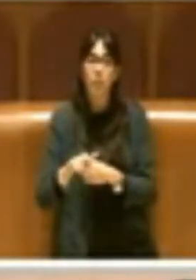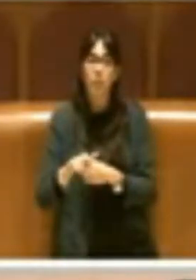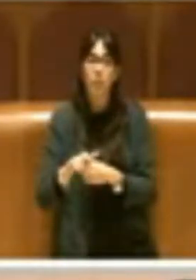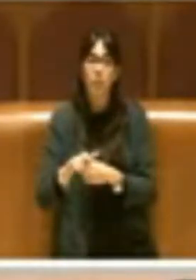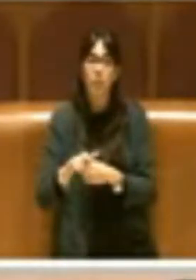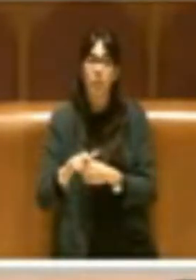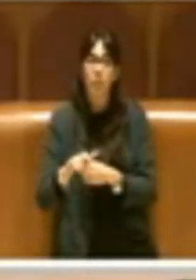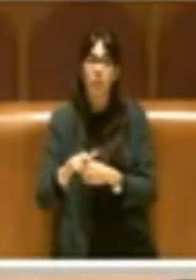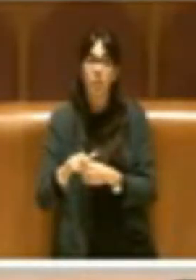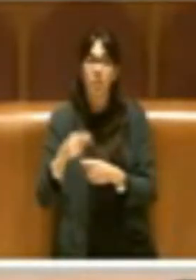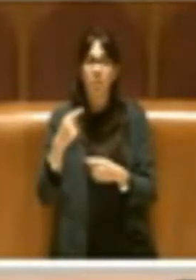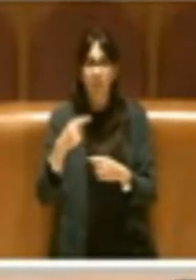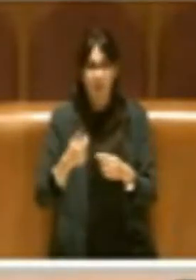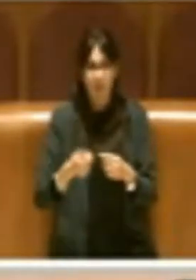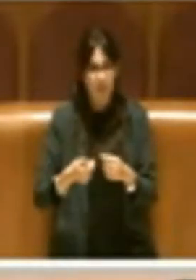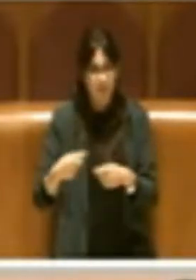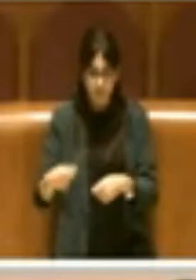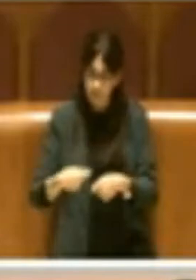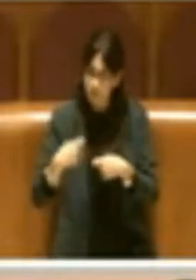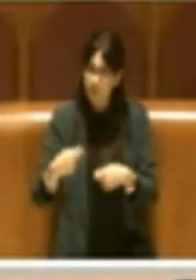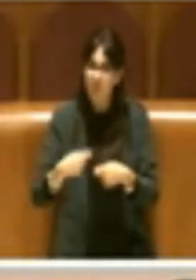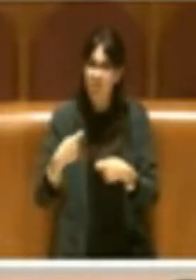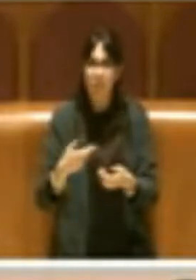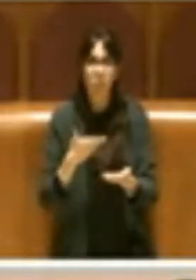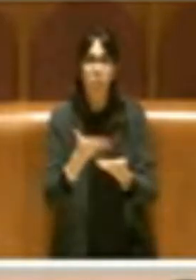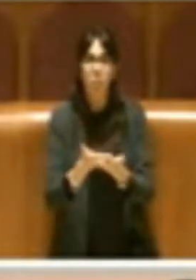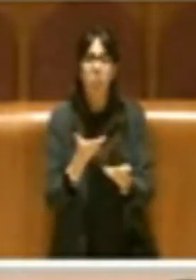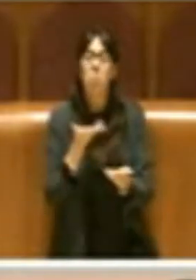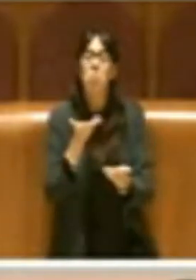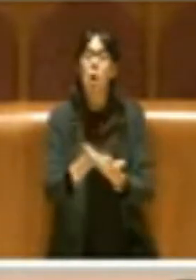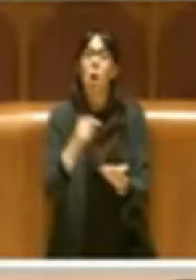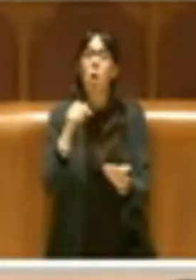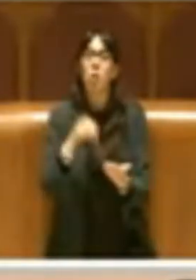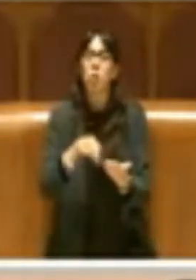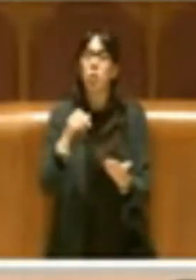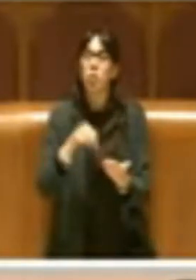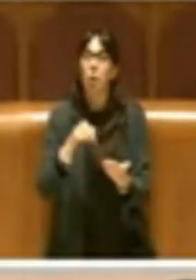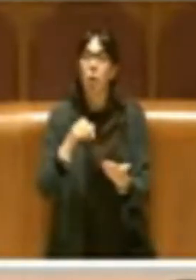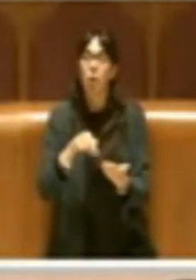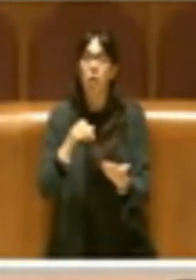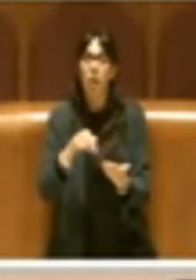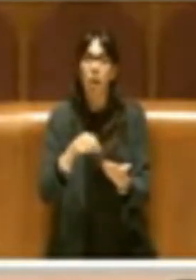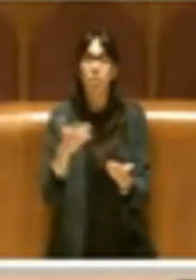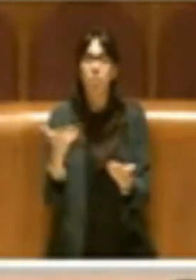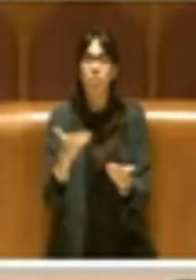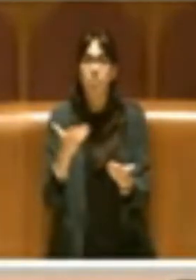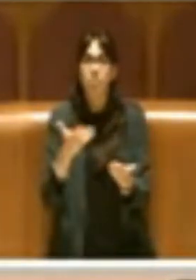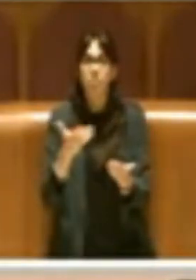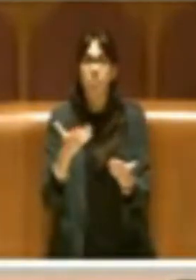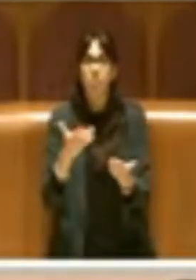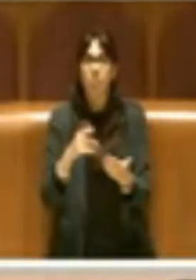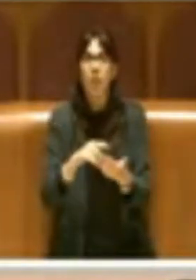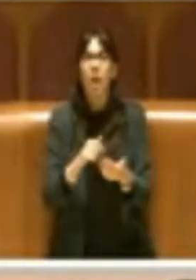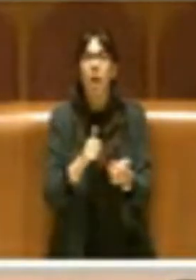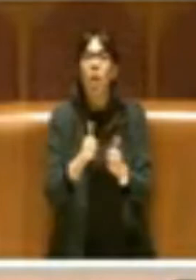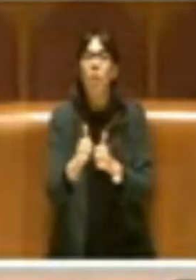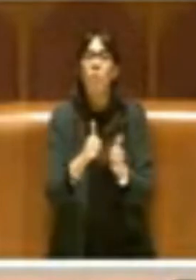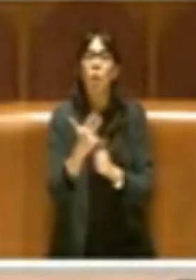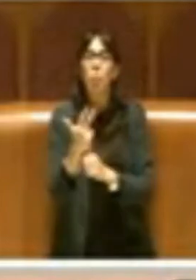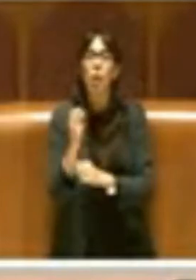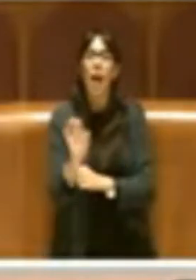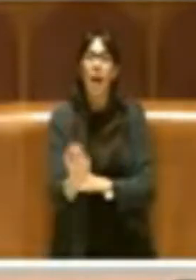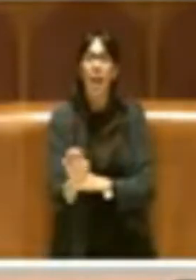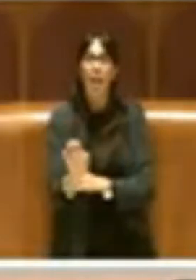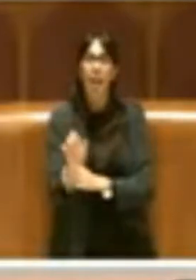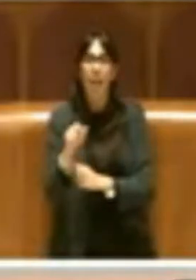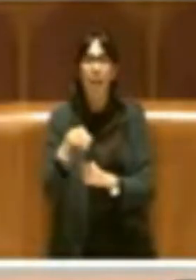ciò che ci ha spinti a proporre questa mozione è stato il Gran Premio di Formula E, un evento sportivo appunto per